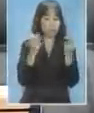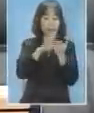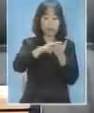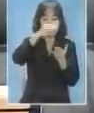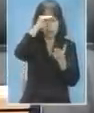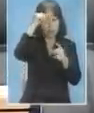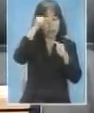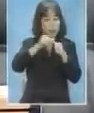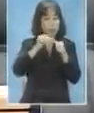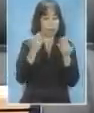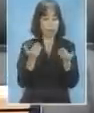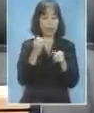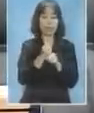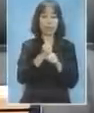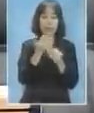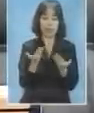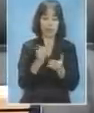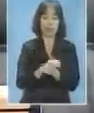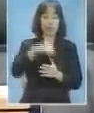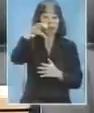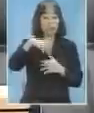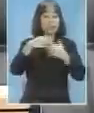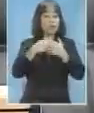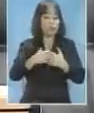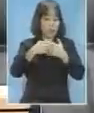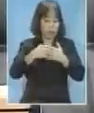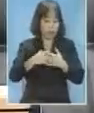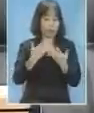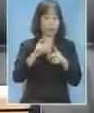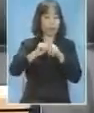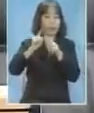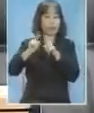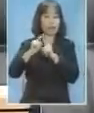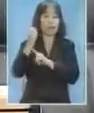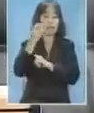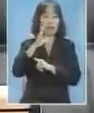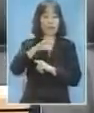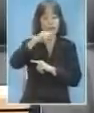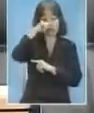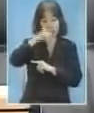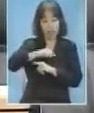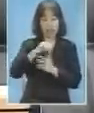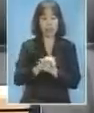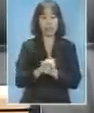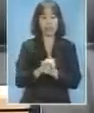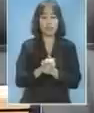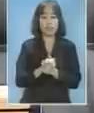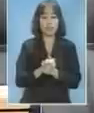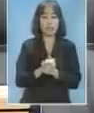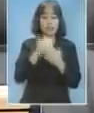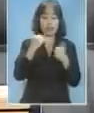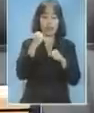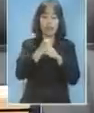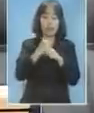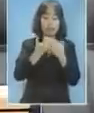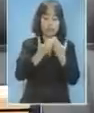ราจะต้องสร้างจุดเปลี่ยนประเทศโรงงานในนิคมอุตสาหกรรมส่วนใหญ่ในประเทศไทยนั้นเราประกอ